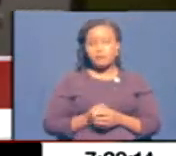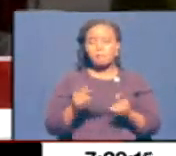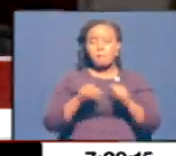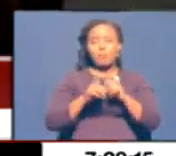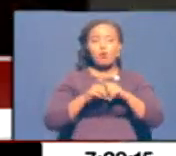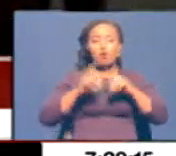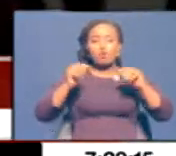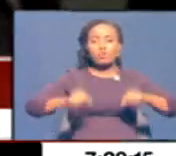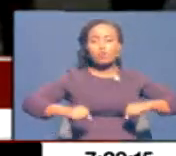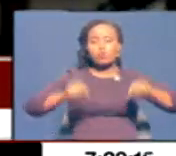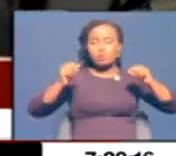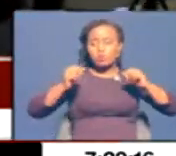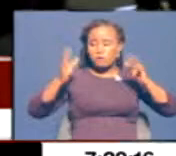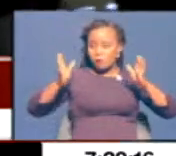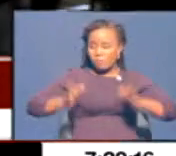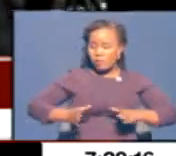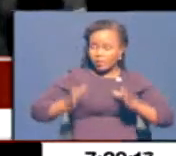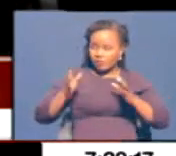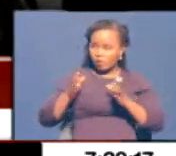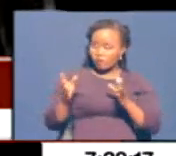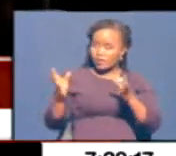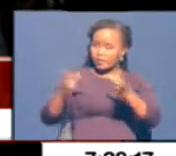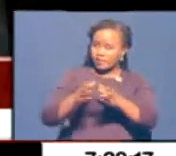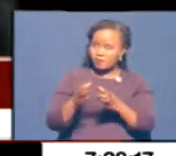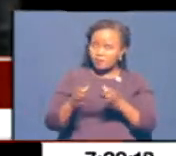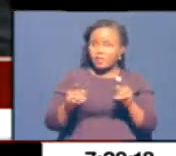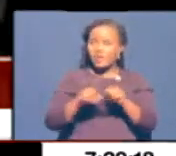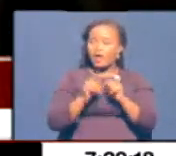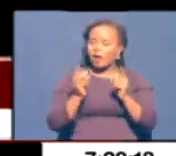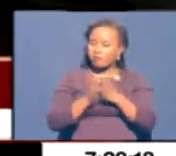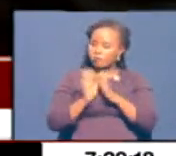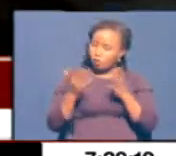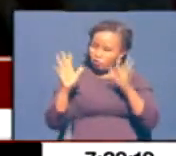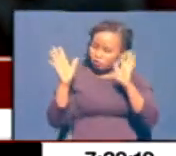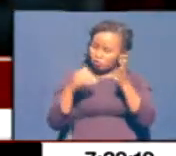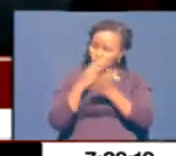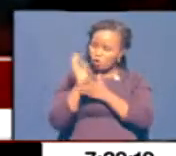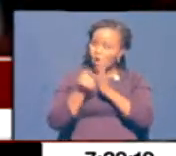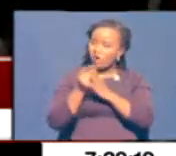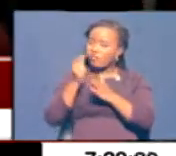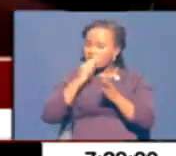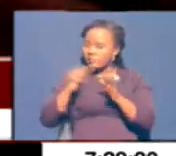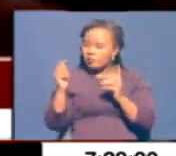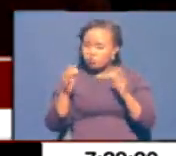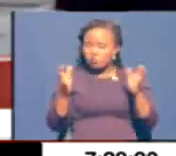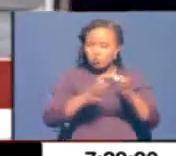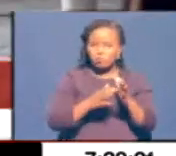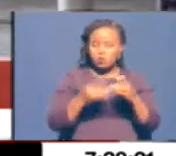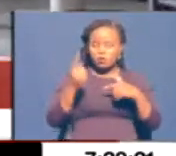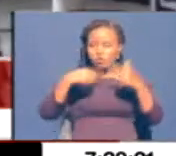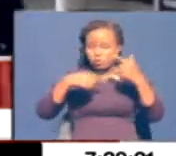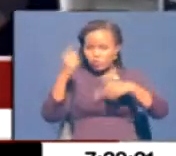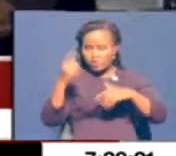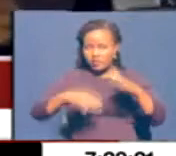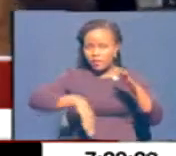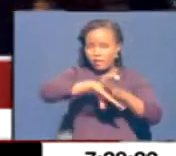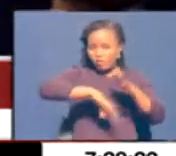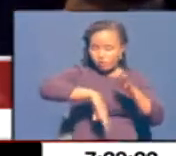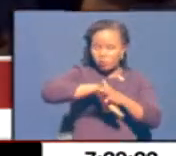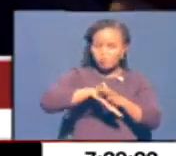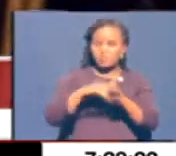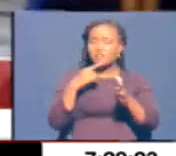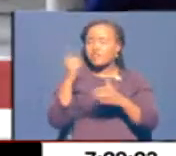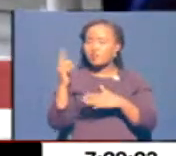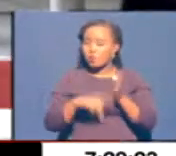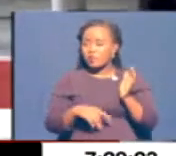ya Simba Queens Selemani Makanya amewapigia upato mabingwa hawa wa Tanzania kushinda mashindano ya Sekafa huku akidai kuwa soka